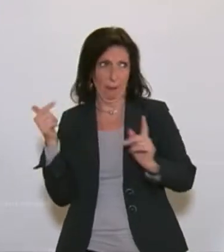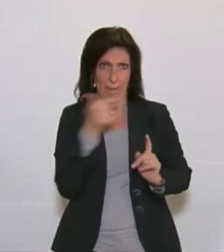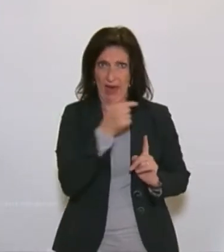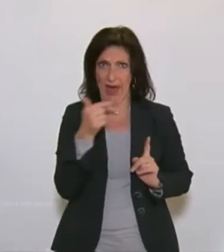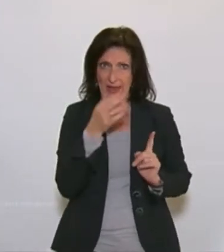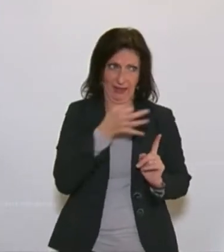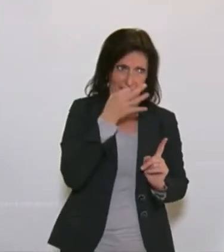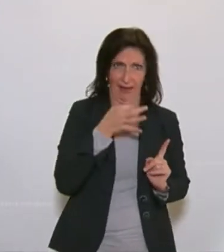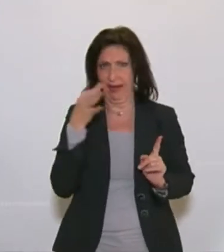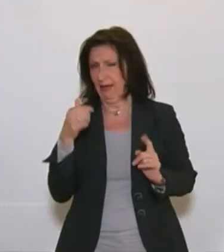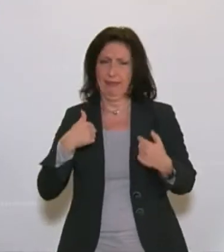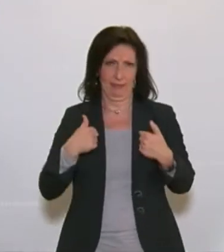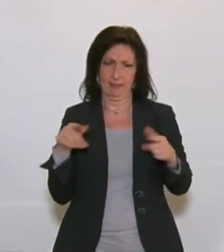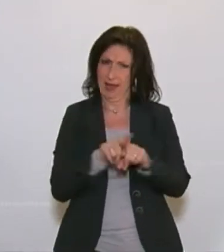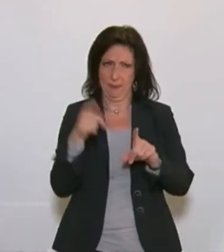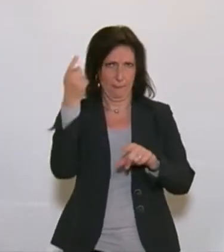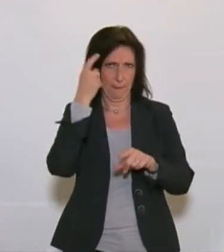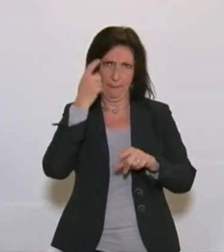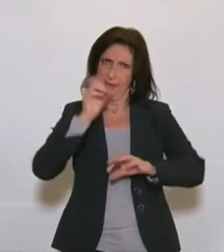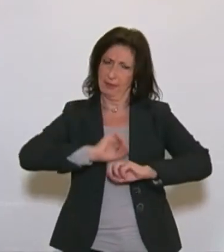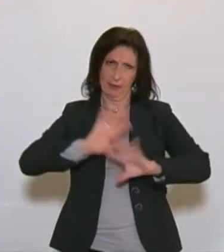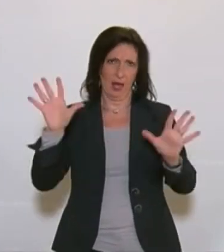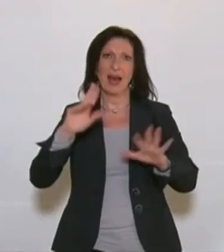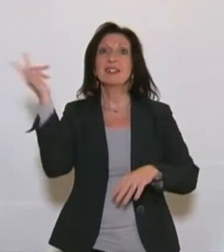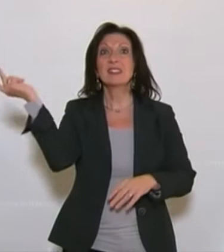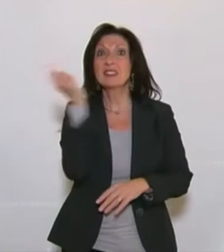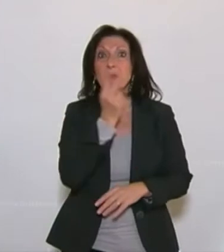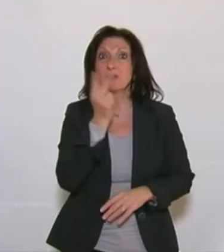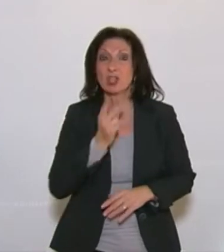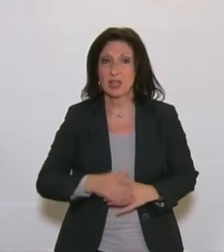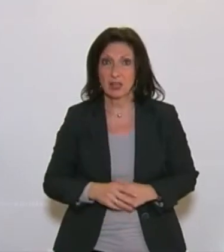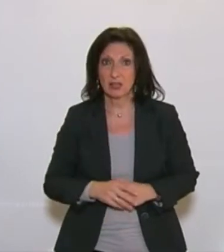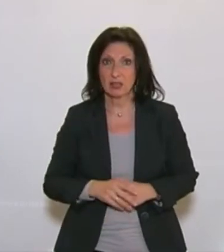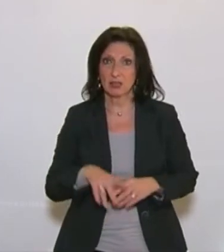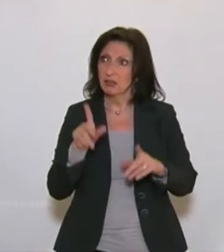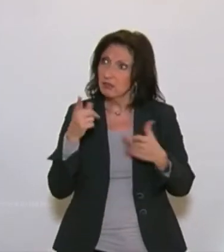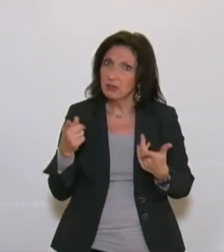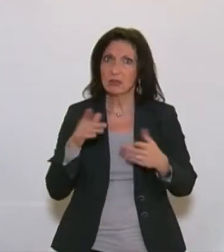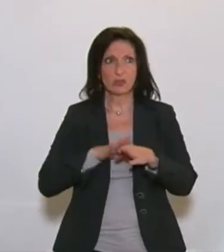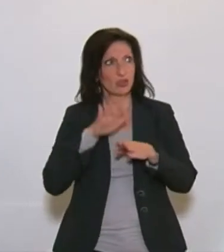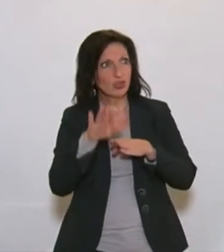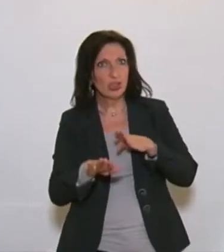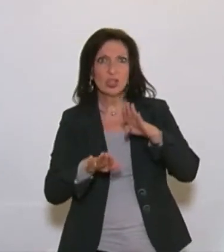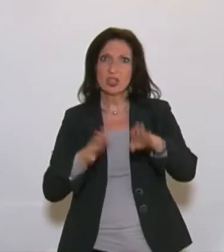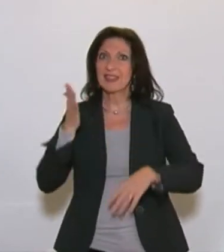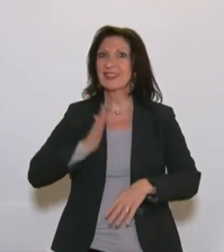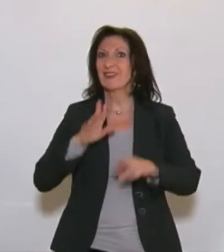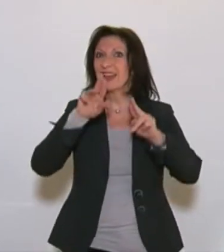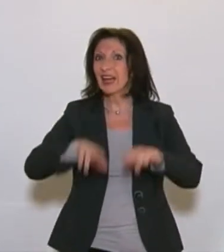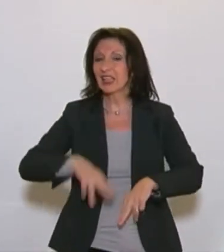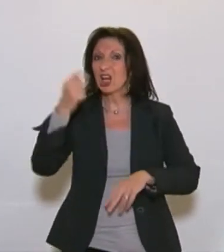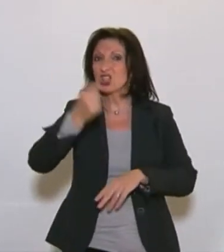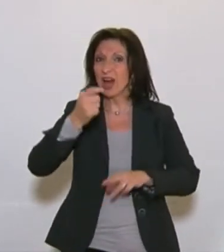auch ein wichtiges Anliegen, das klar zu sagen. Selbstverständlich halten wir die Schritte, die zivilrechtlich wie